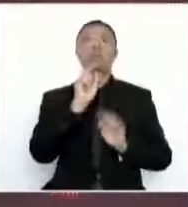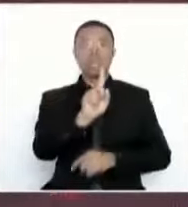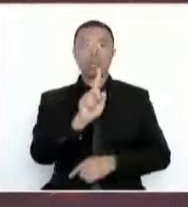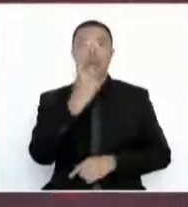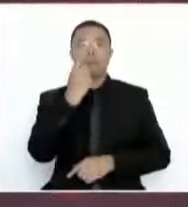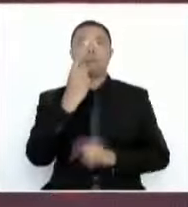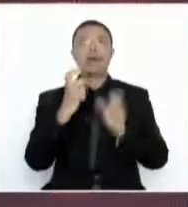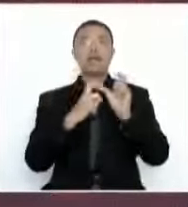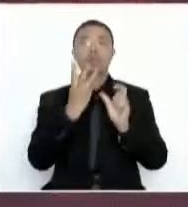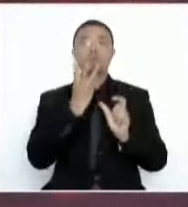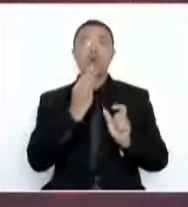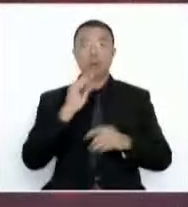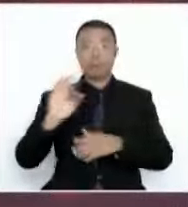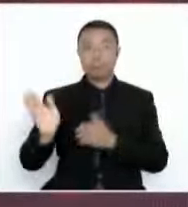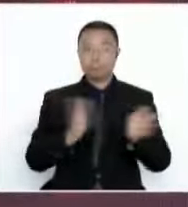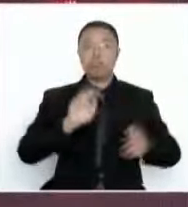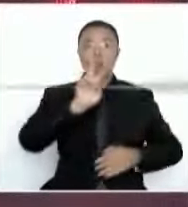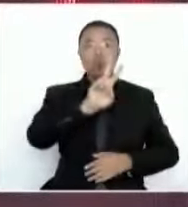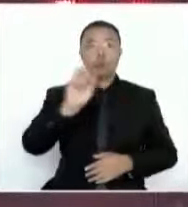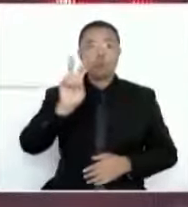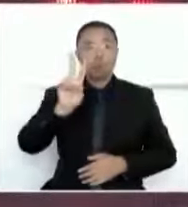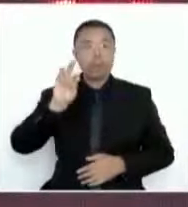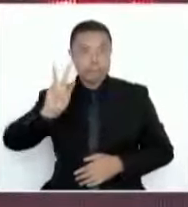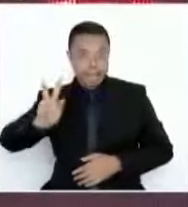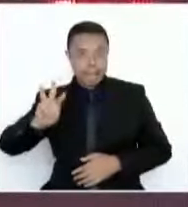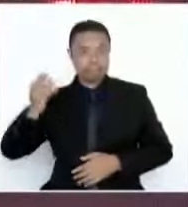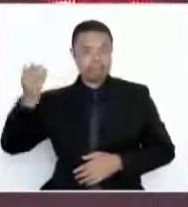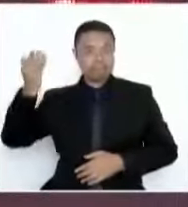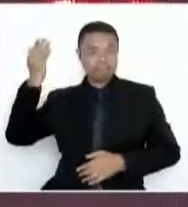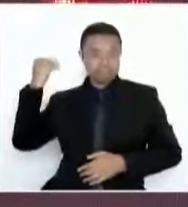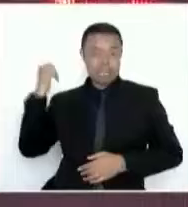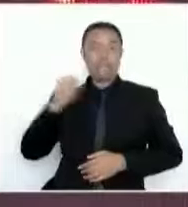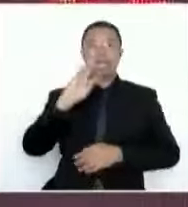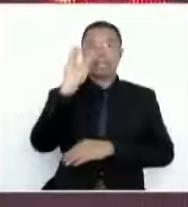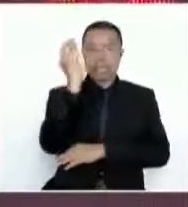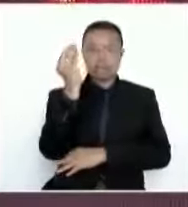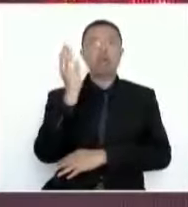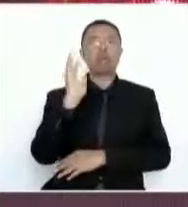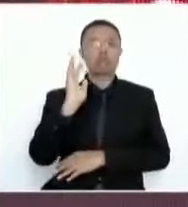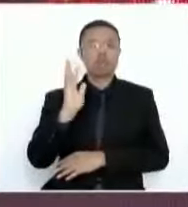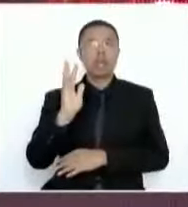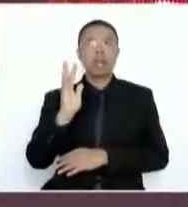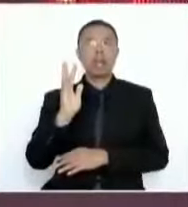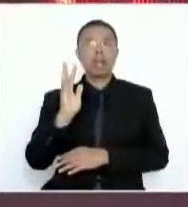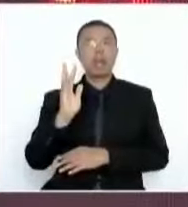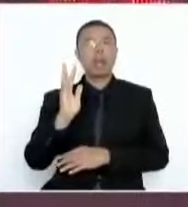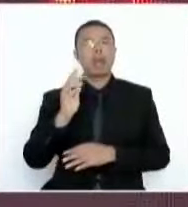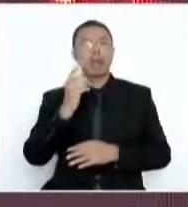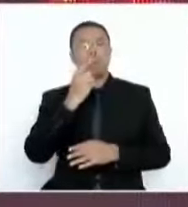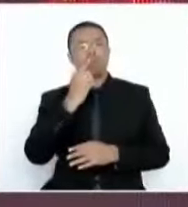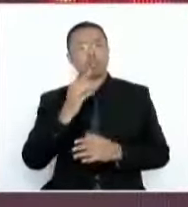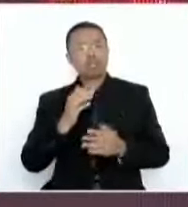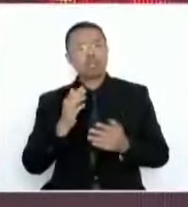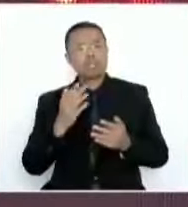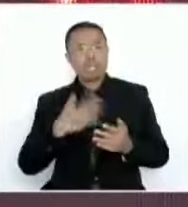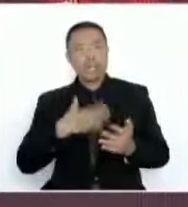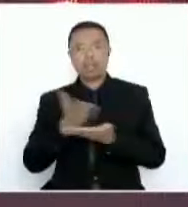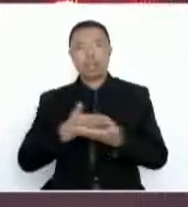suswono pada tahun 2023 Jakarta beberapa kali mengalami kualitas udara